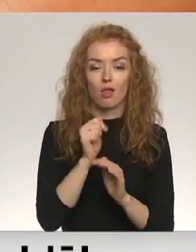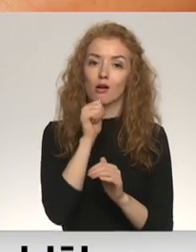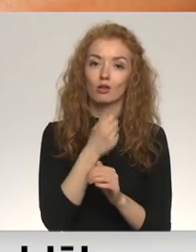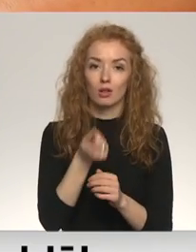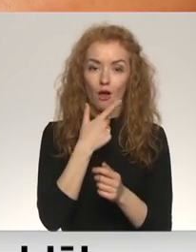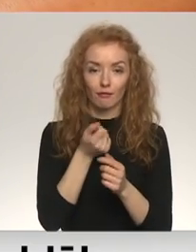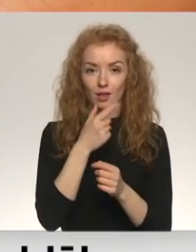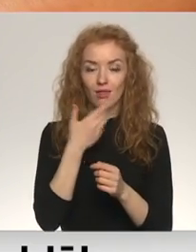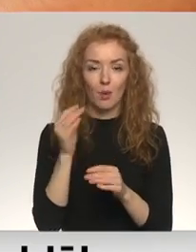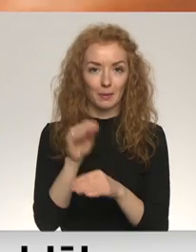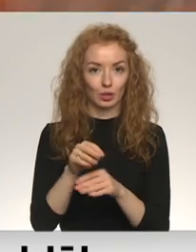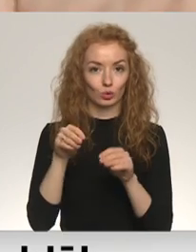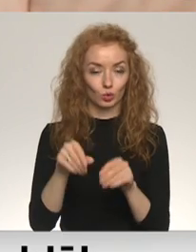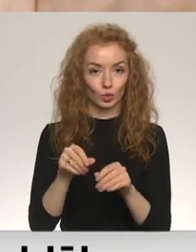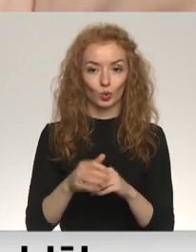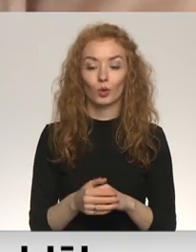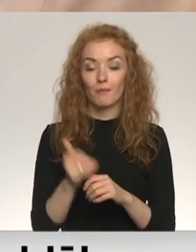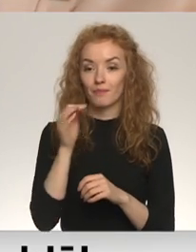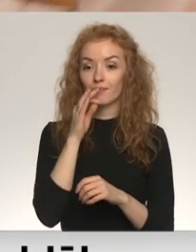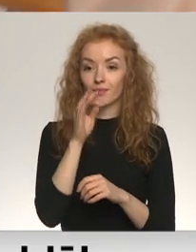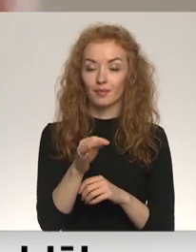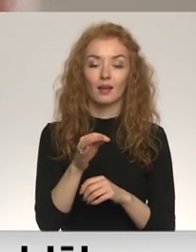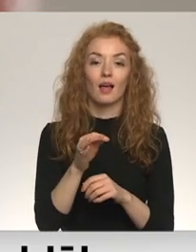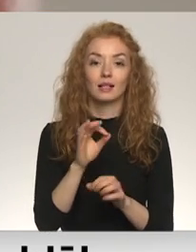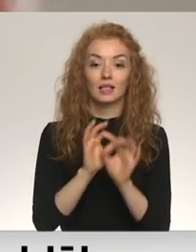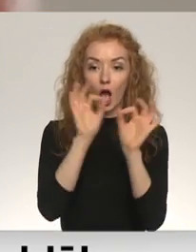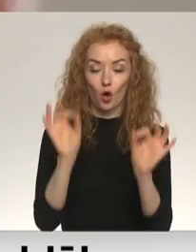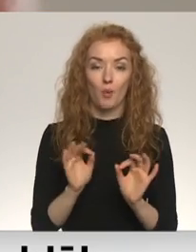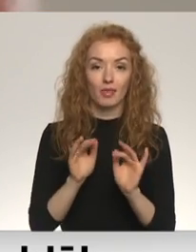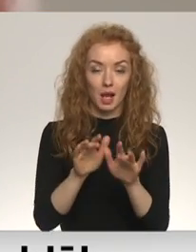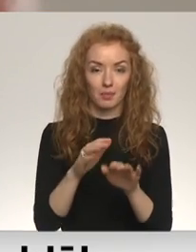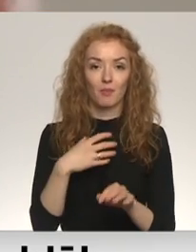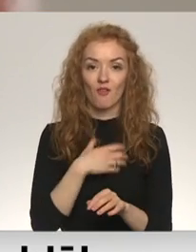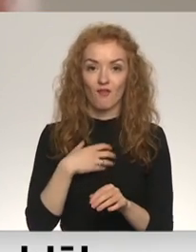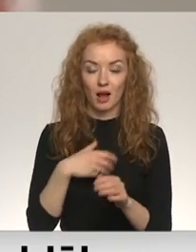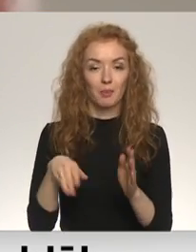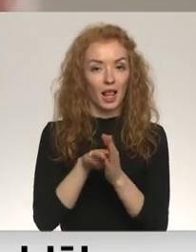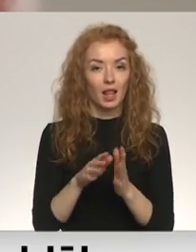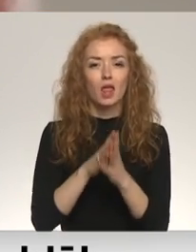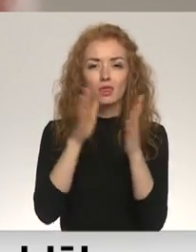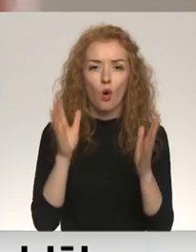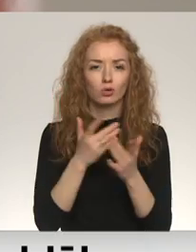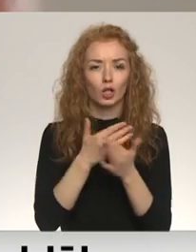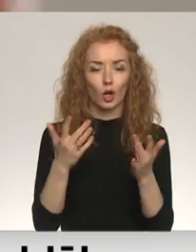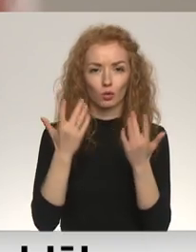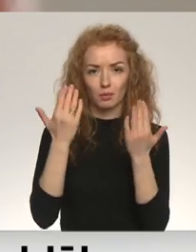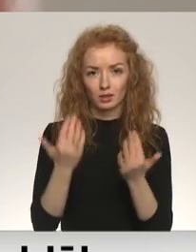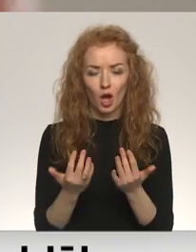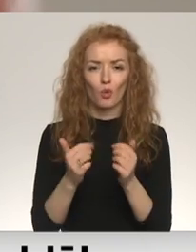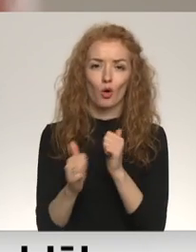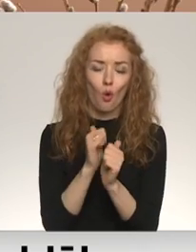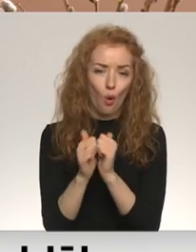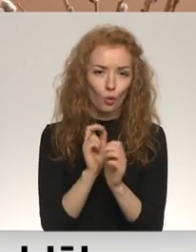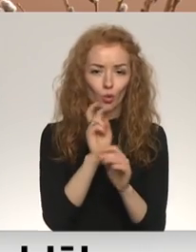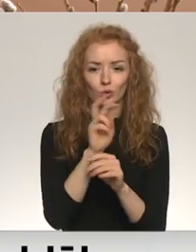nav pievienots šis cukurs. Es uzskatu, jaunā uzņēmēja darbības sākumā vajag piedalīties maksimāli daudz, kur daudzos